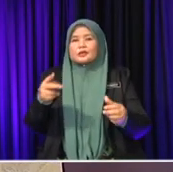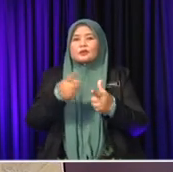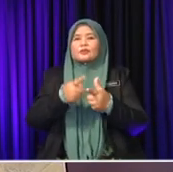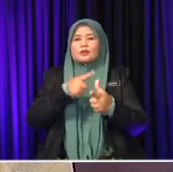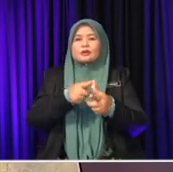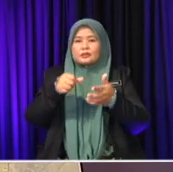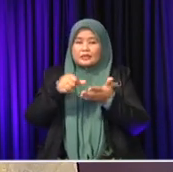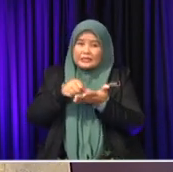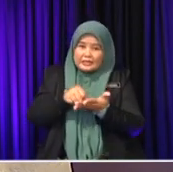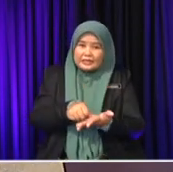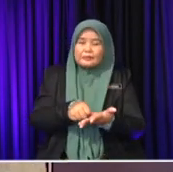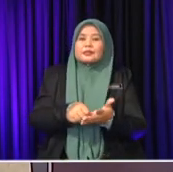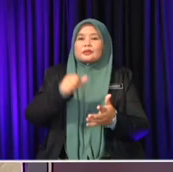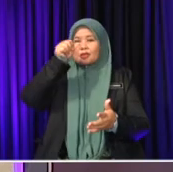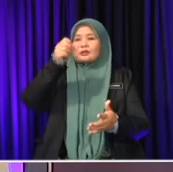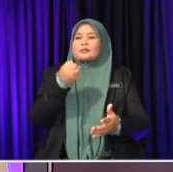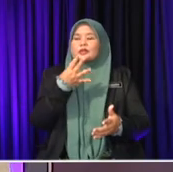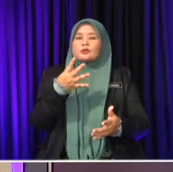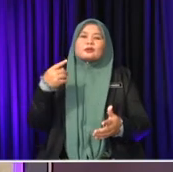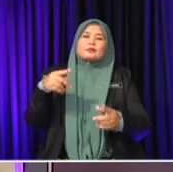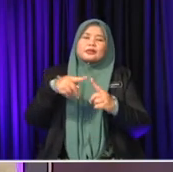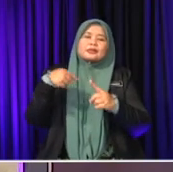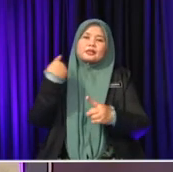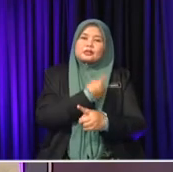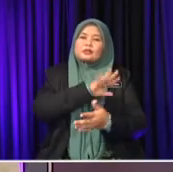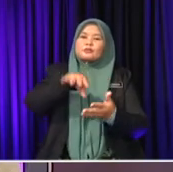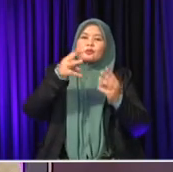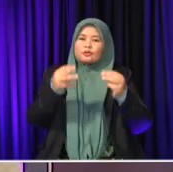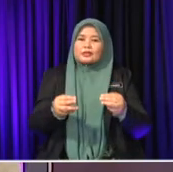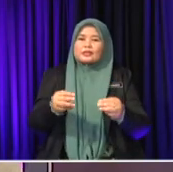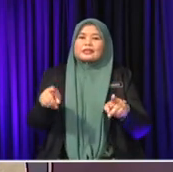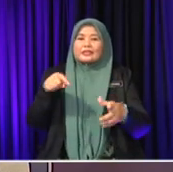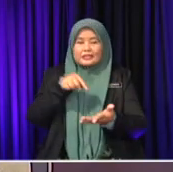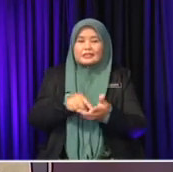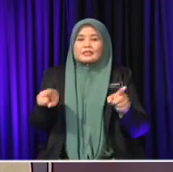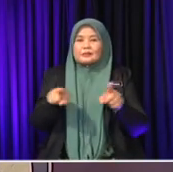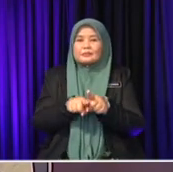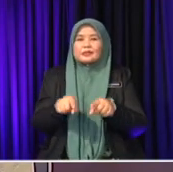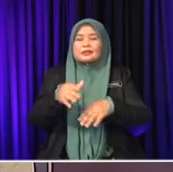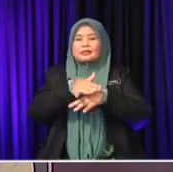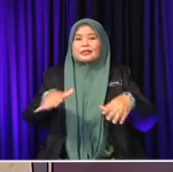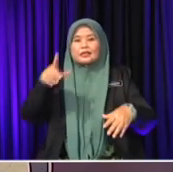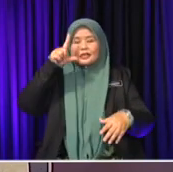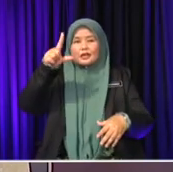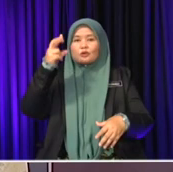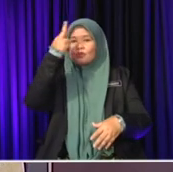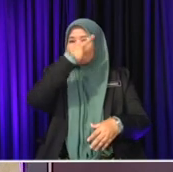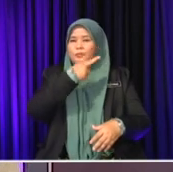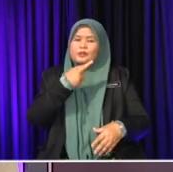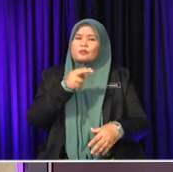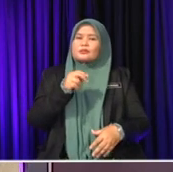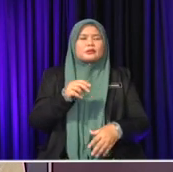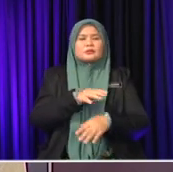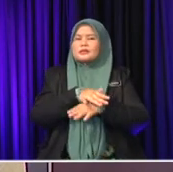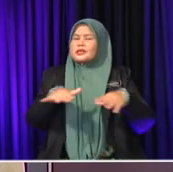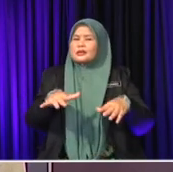tekankan kepada kita Allah beri tahu kepada kita semua manusia ini sama jangan lihat rupa parasnya jangan lihat keturunannya